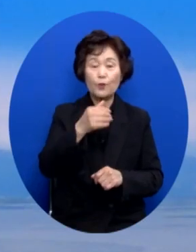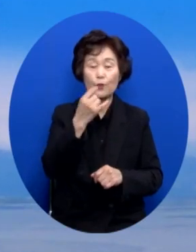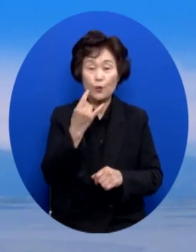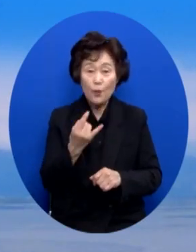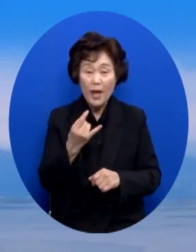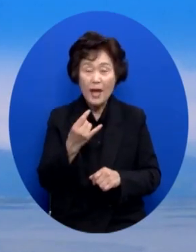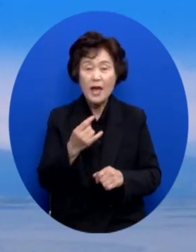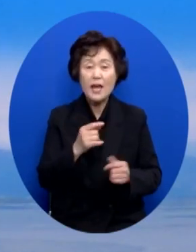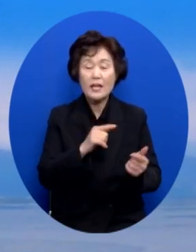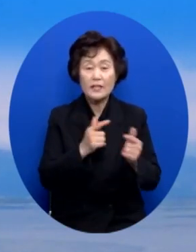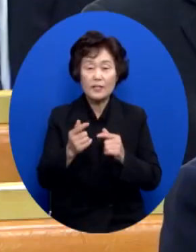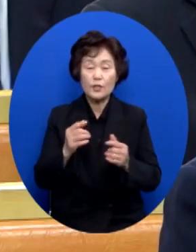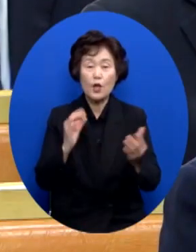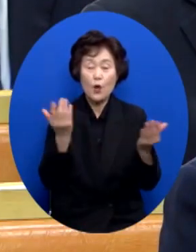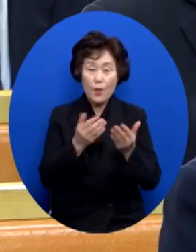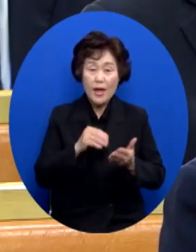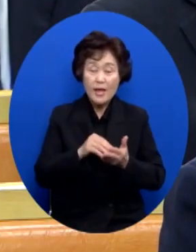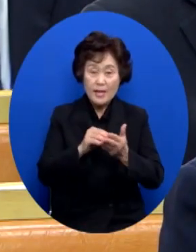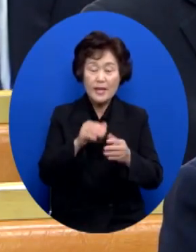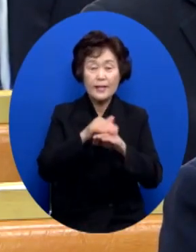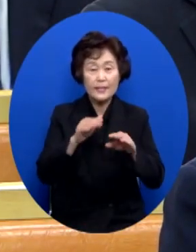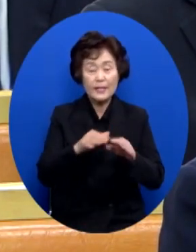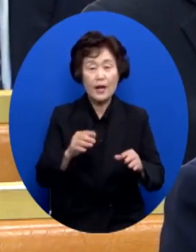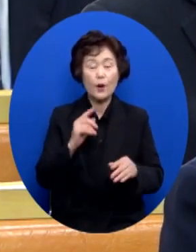물을 처리하고 목사 안수 예식을 진행했습니다